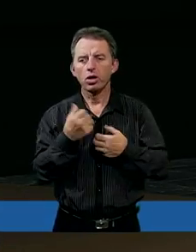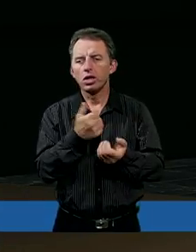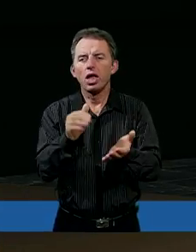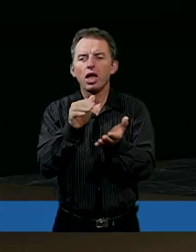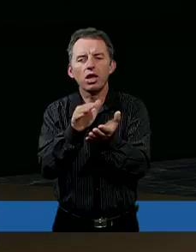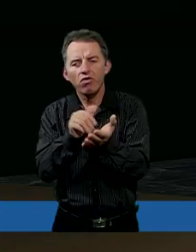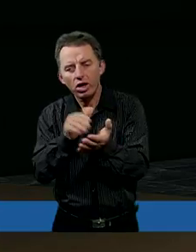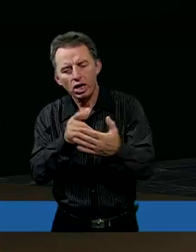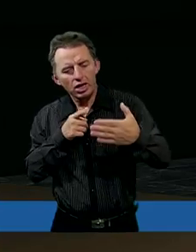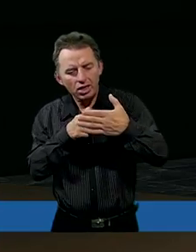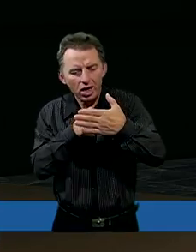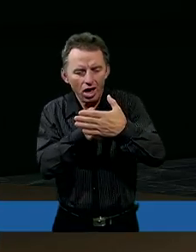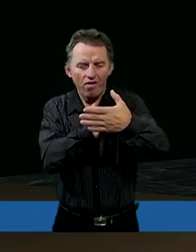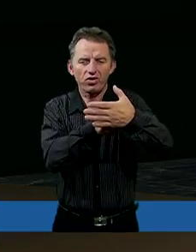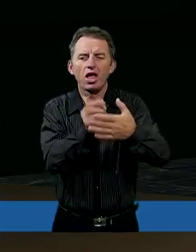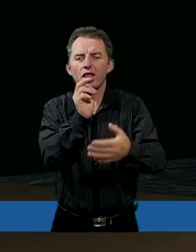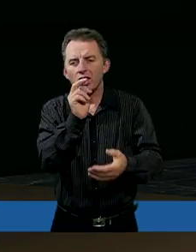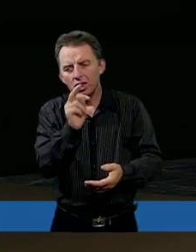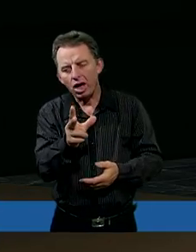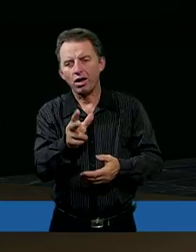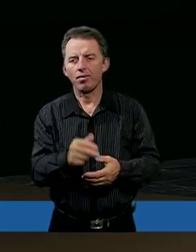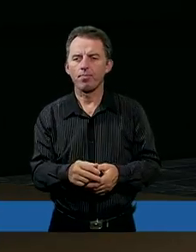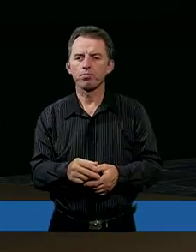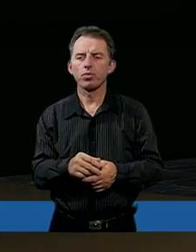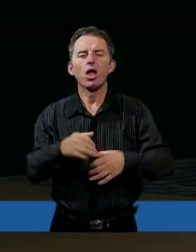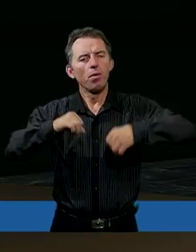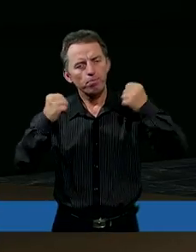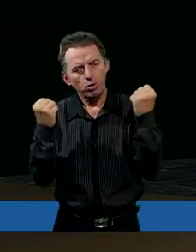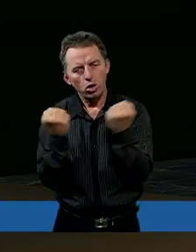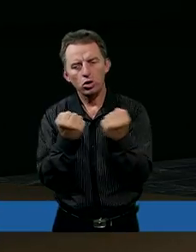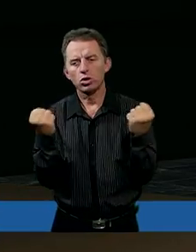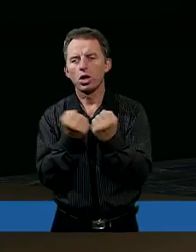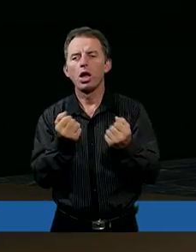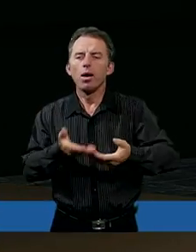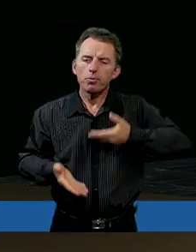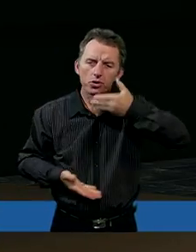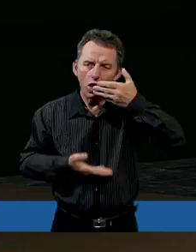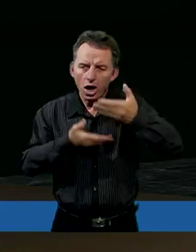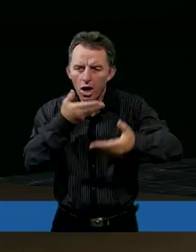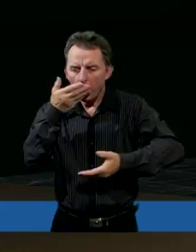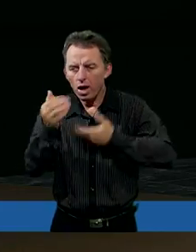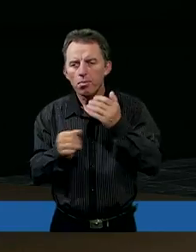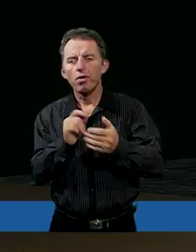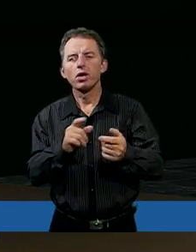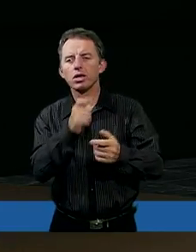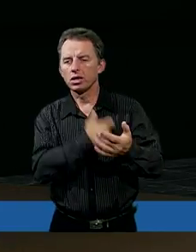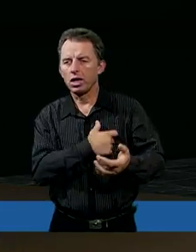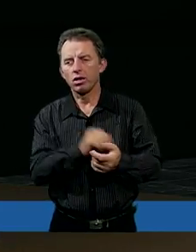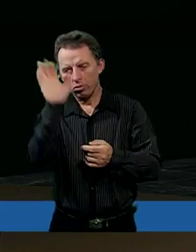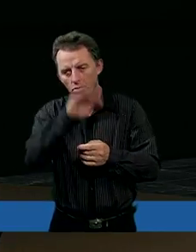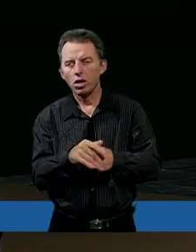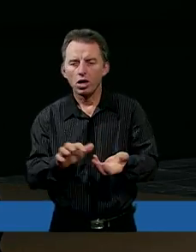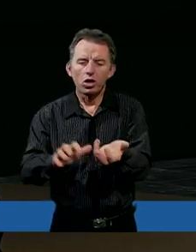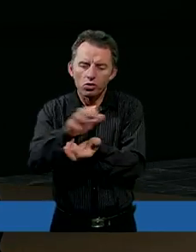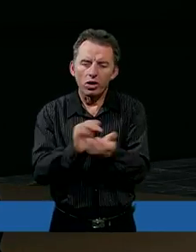niezwykle trafnie i tak mocno przemawia za istnieniem Boga. Zarówno ten